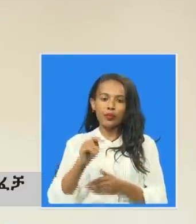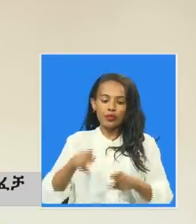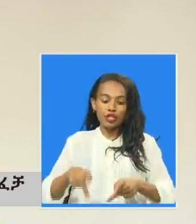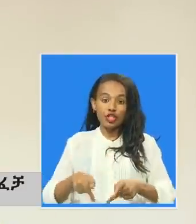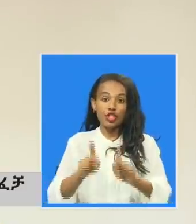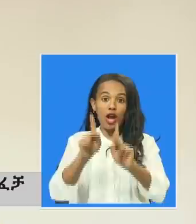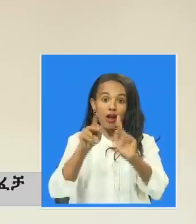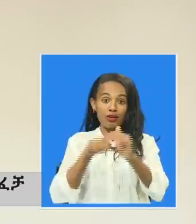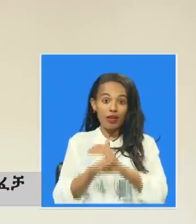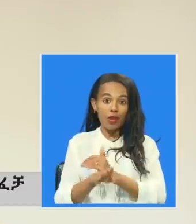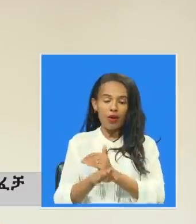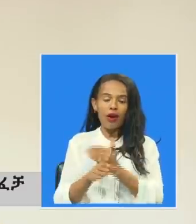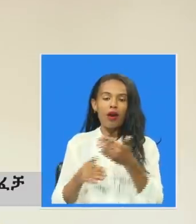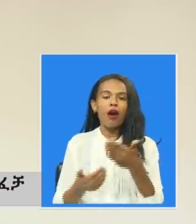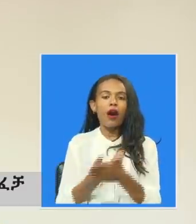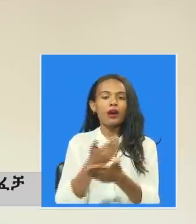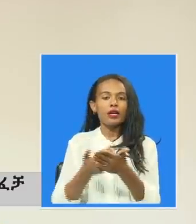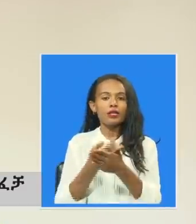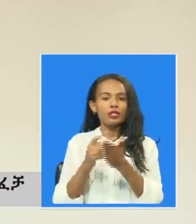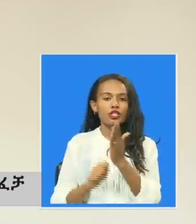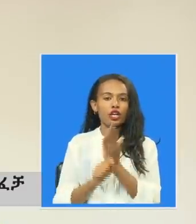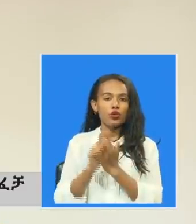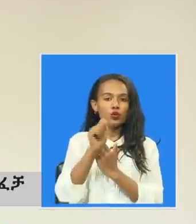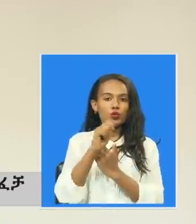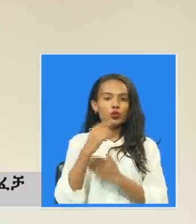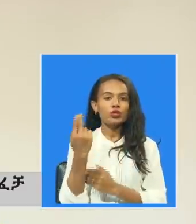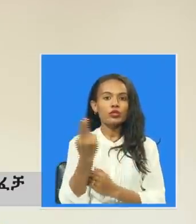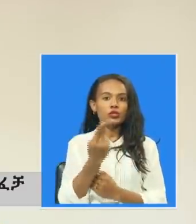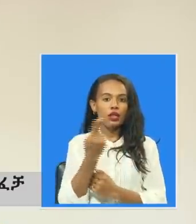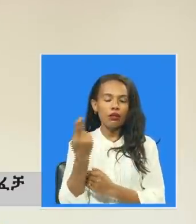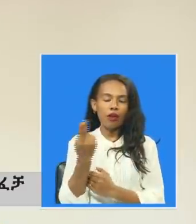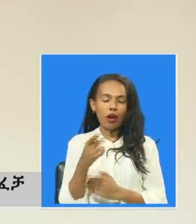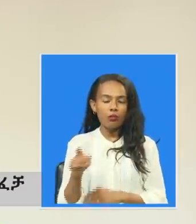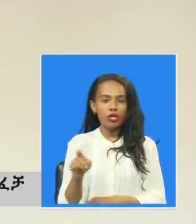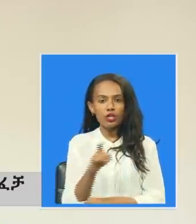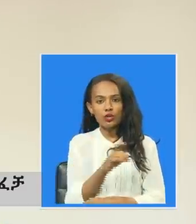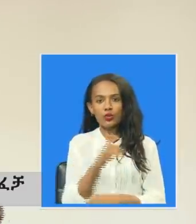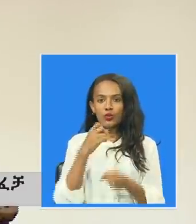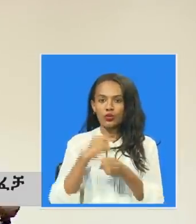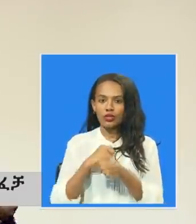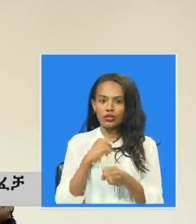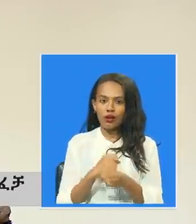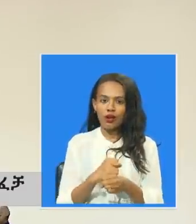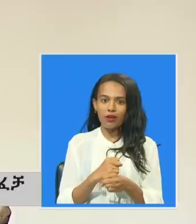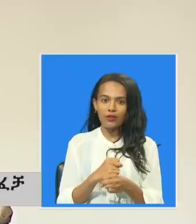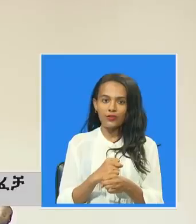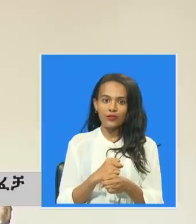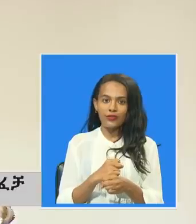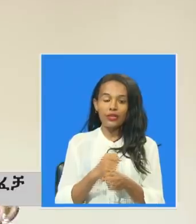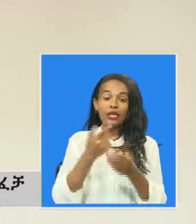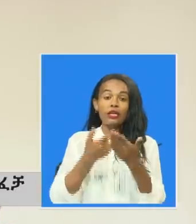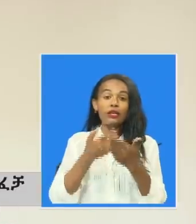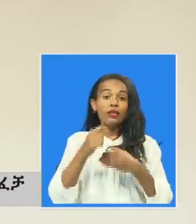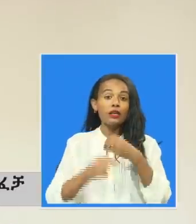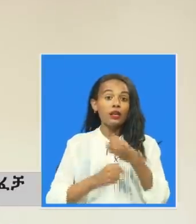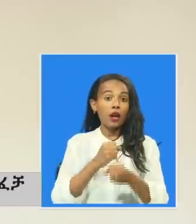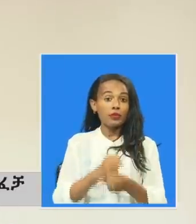እንዲገባ የአዳዲስ ቴክኖሎጂዎች ተጠቃሚ እንዲሆን ይሰራል። ይህ